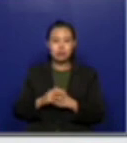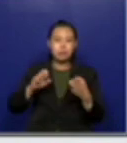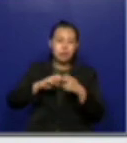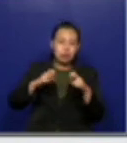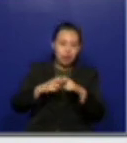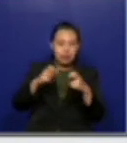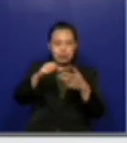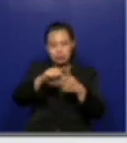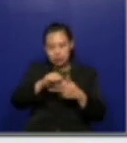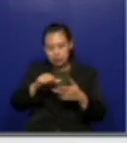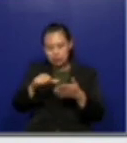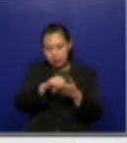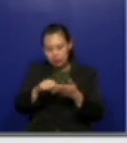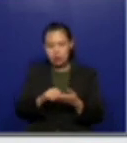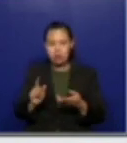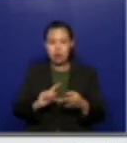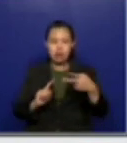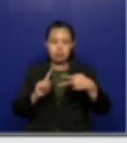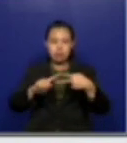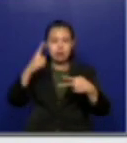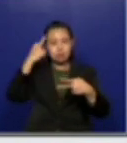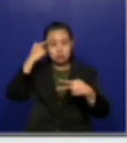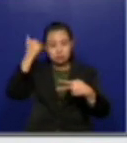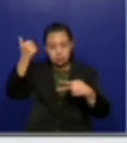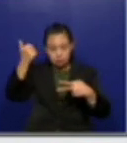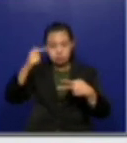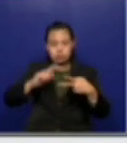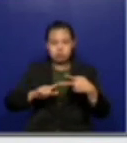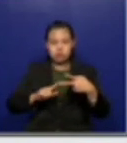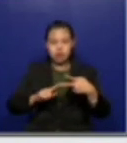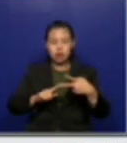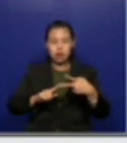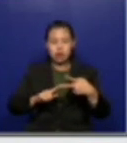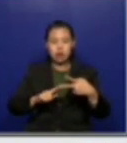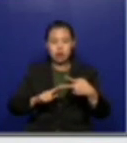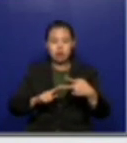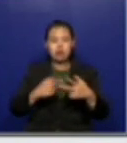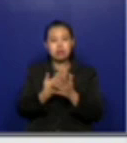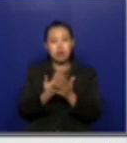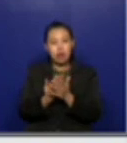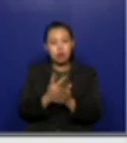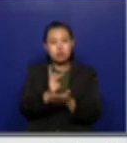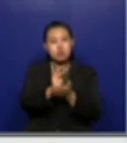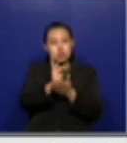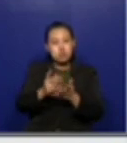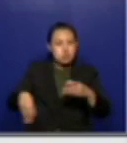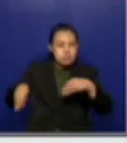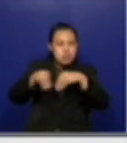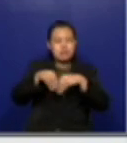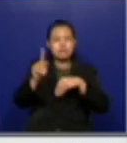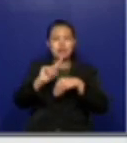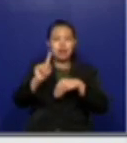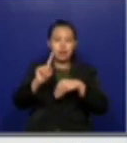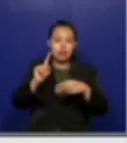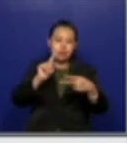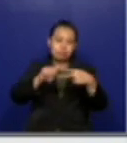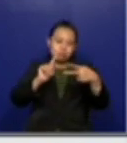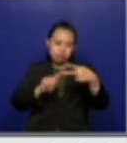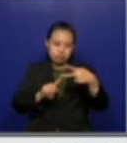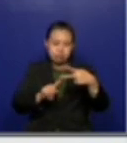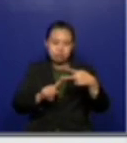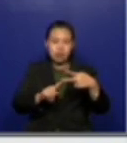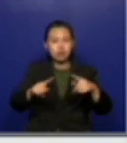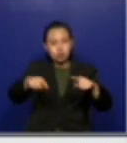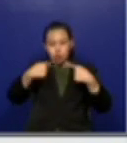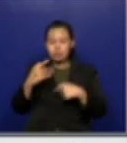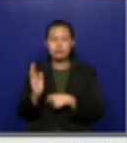ไขครับ1ใช้ปัญญา2ขอขยายเพดานกู้เพิ่มช่วยกันตอบที่บ้านก็แล้วกันนะครับไม่ต้องตอบดังมาถึงสภ